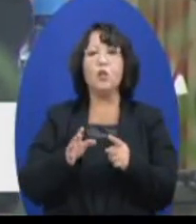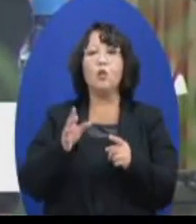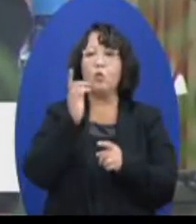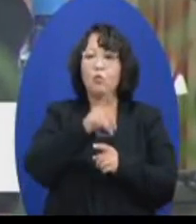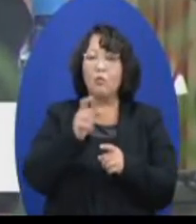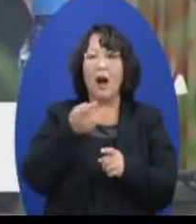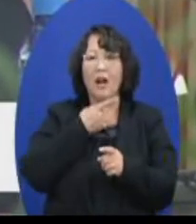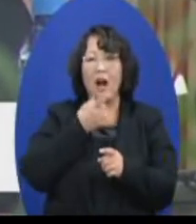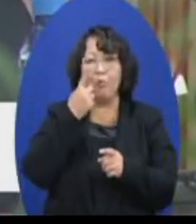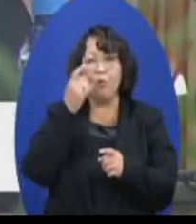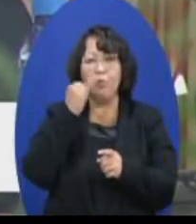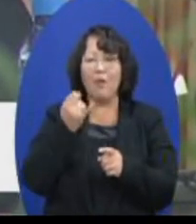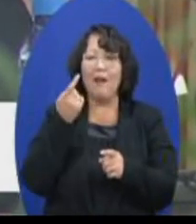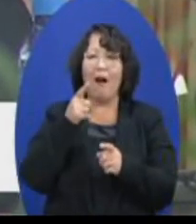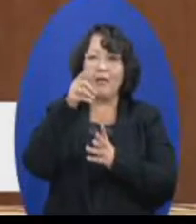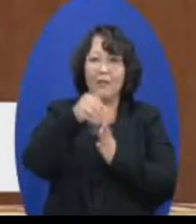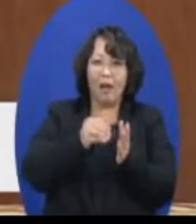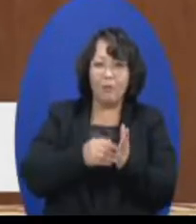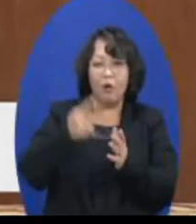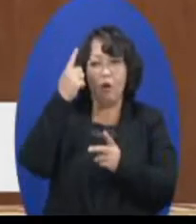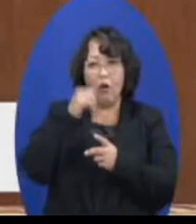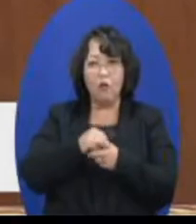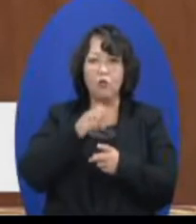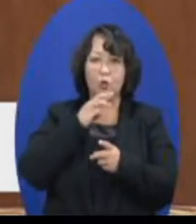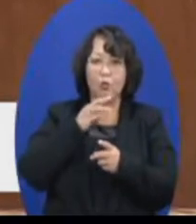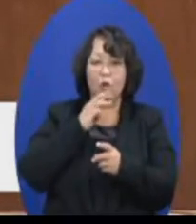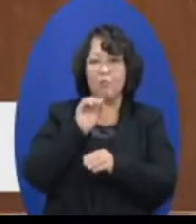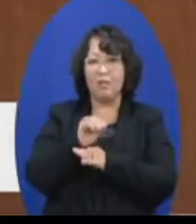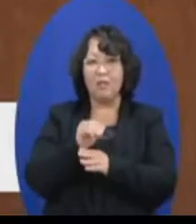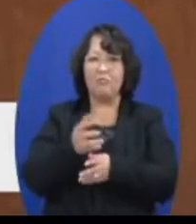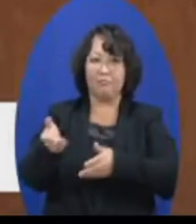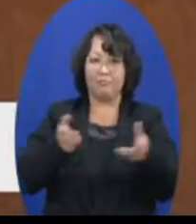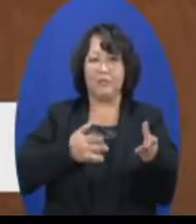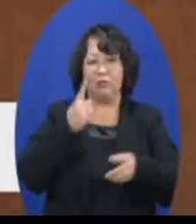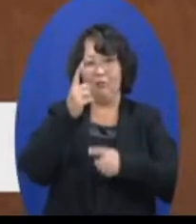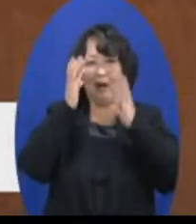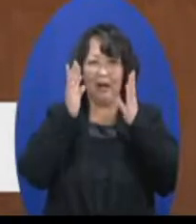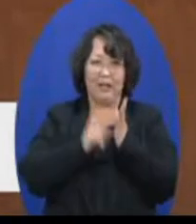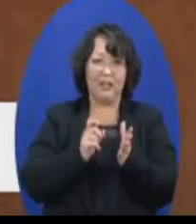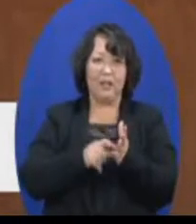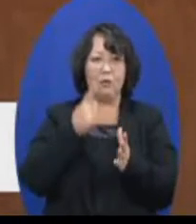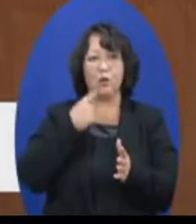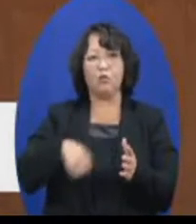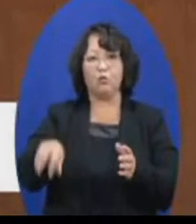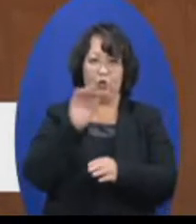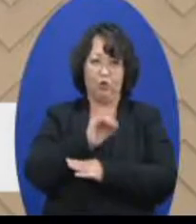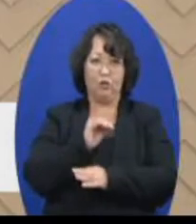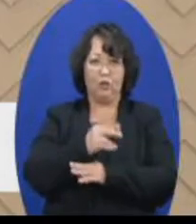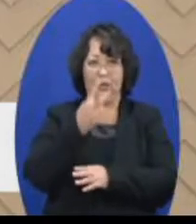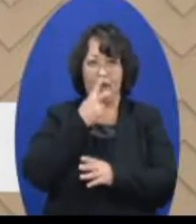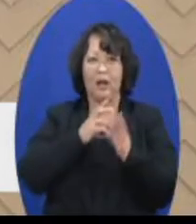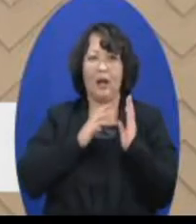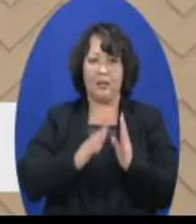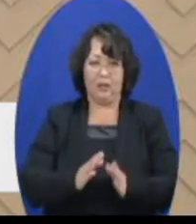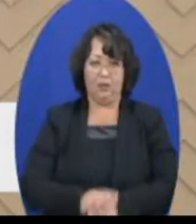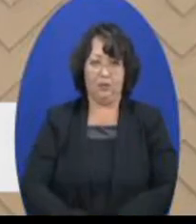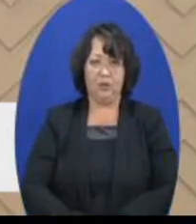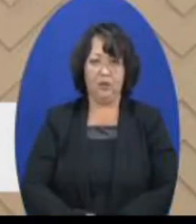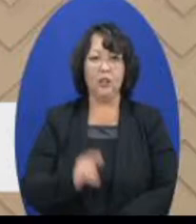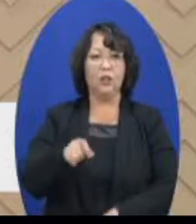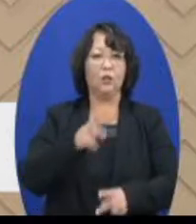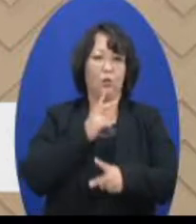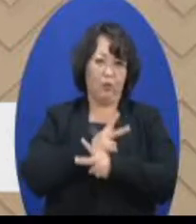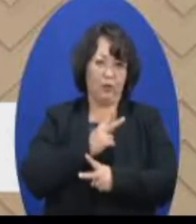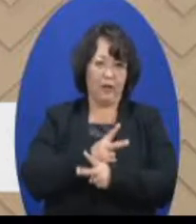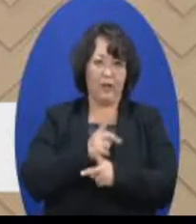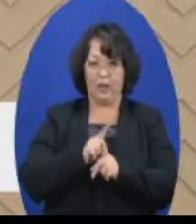нийтийн соён гэгээрүүлэхэд төлхөө анхаарах шаардлагатай гэсэн байр сууриас улсын хурлын гишүүн эмэгтэйчүүдийн төлөөлөл хандаж байна. Бид энэ